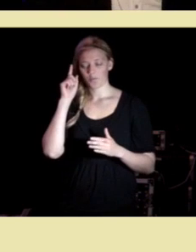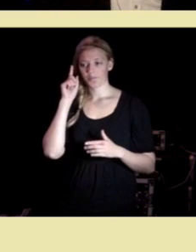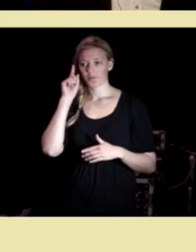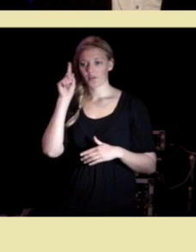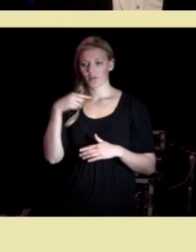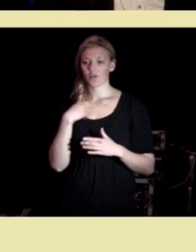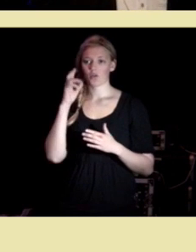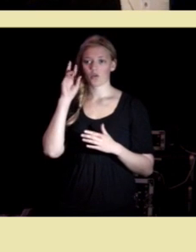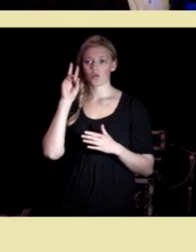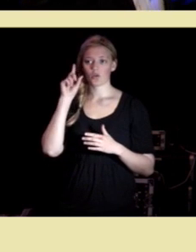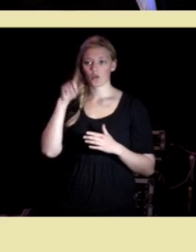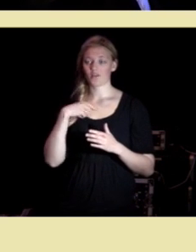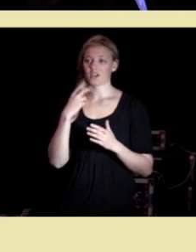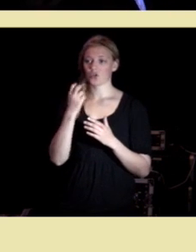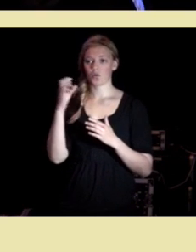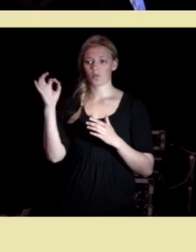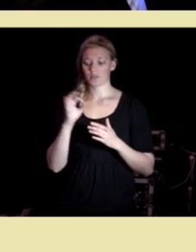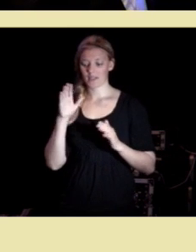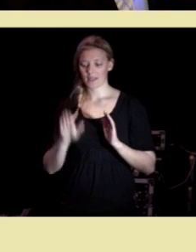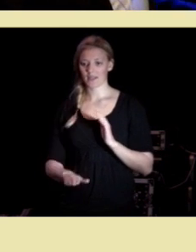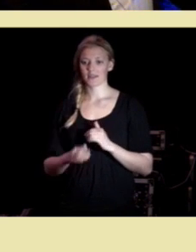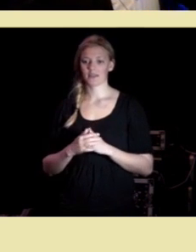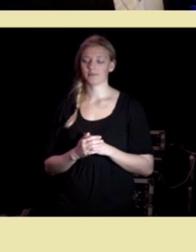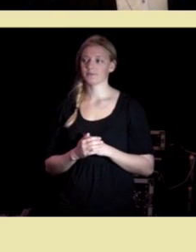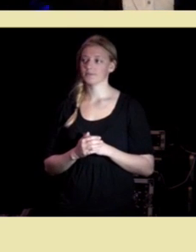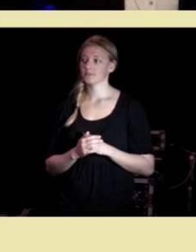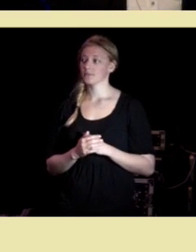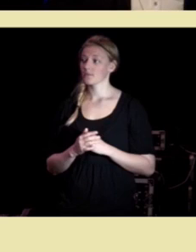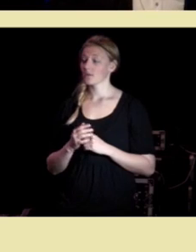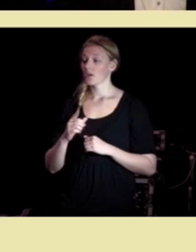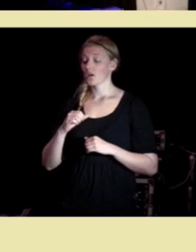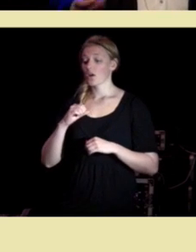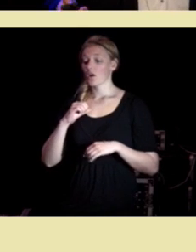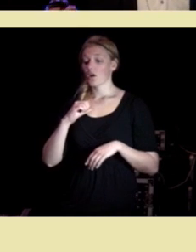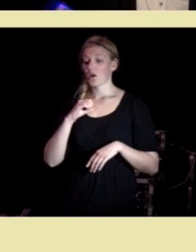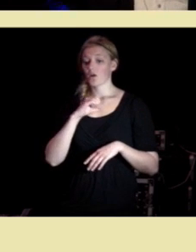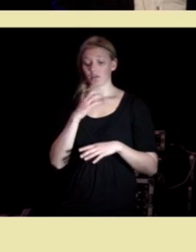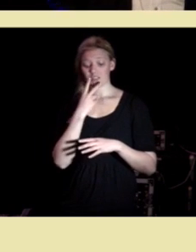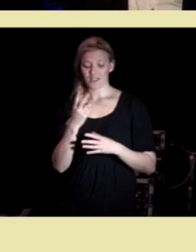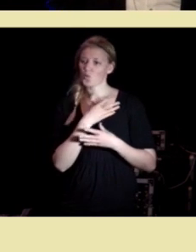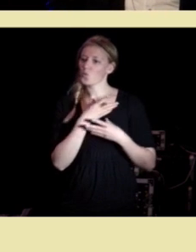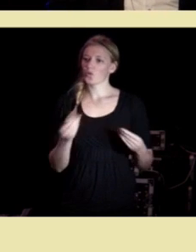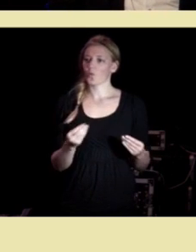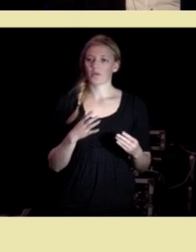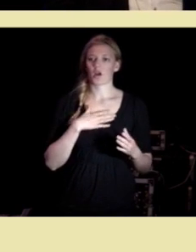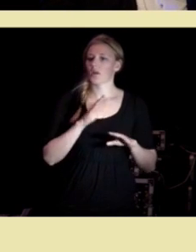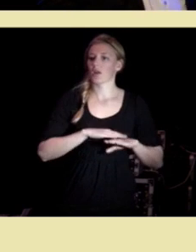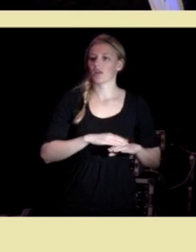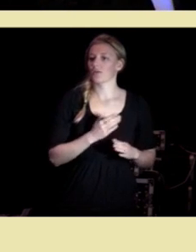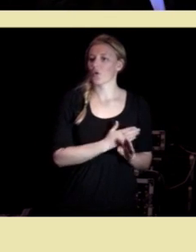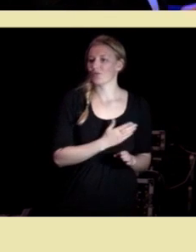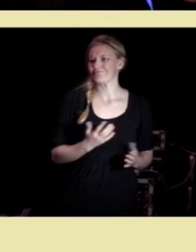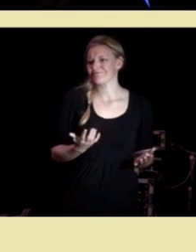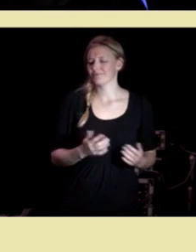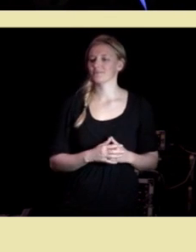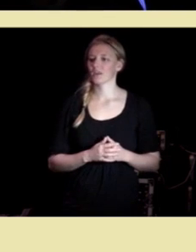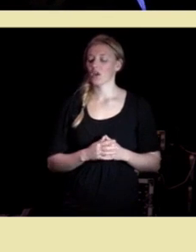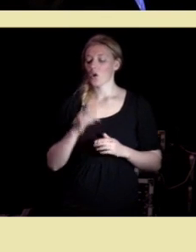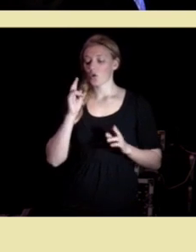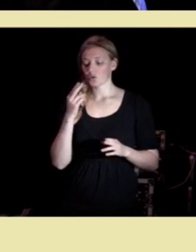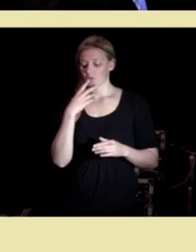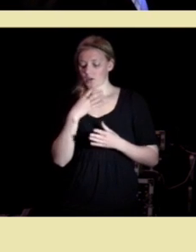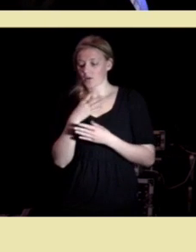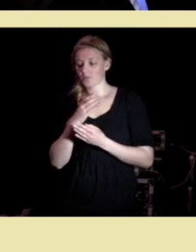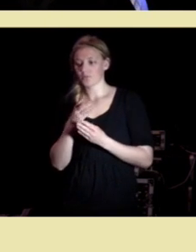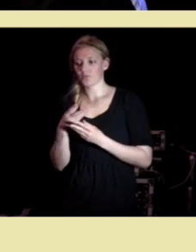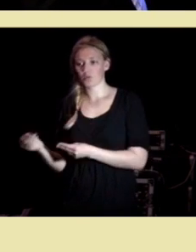gjort 23% mer. Hvis vi arresterer alle disse dagene her hvor det er tomt, og vi lurer på hvorfor var det tomt, jo, vi hadde ikke planlagt for det. Og så må vi få